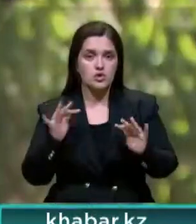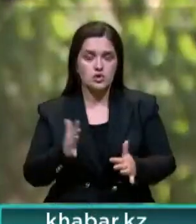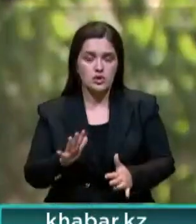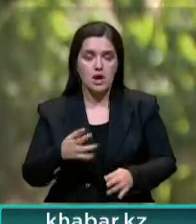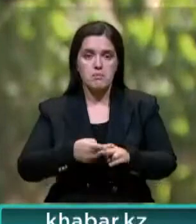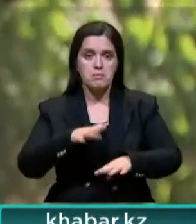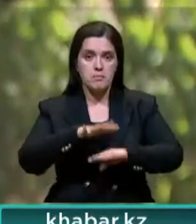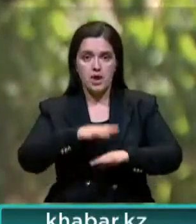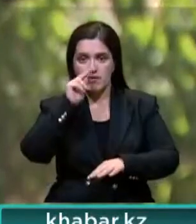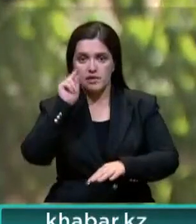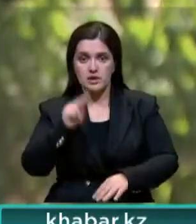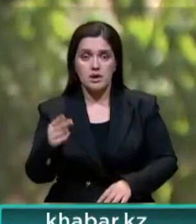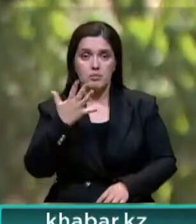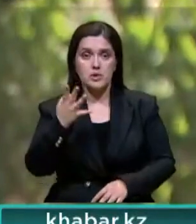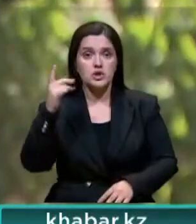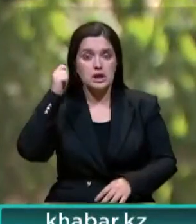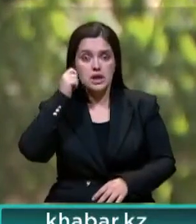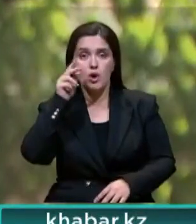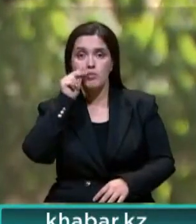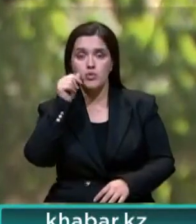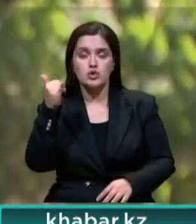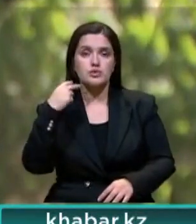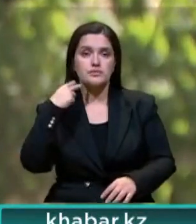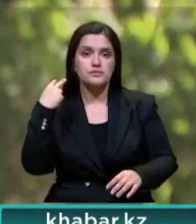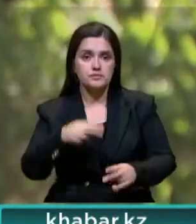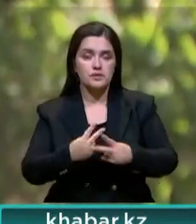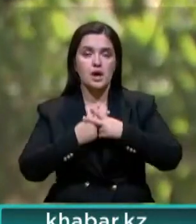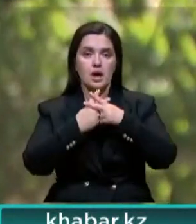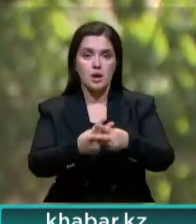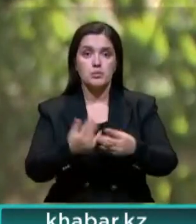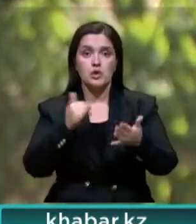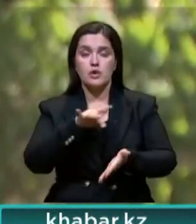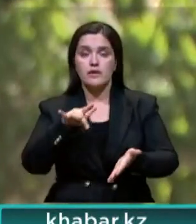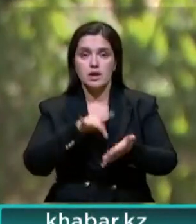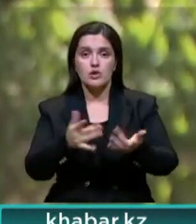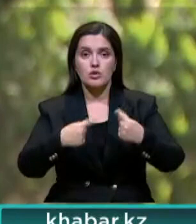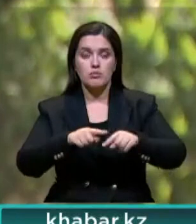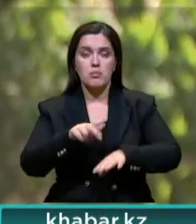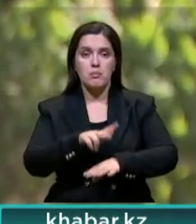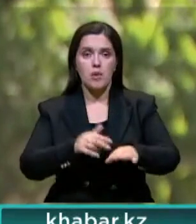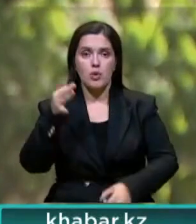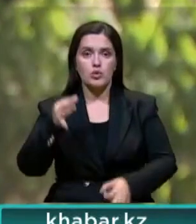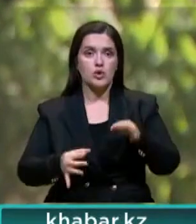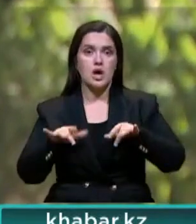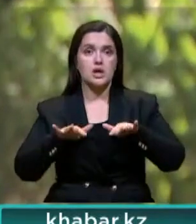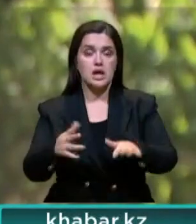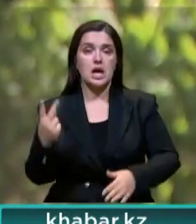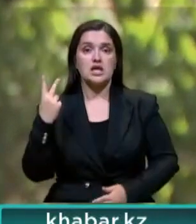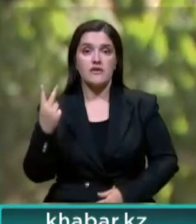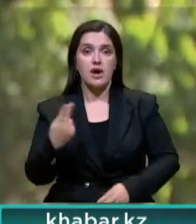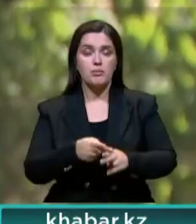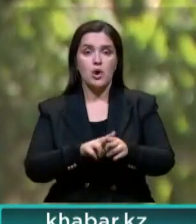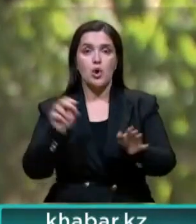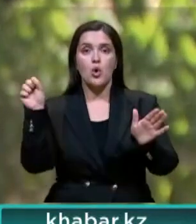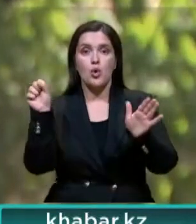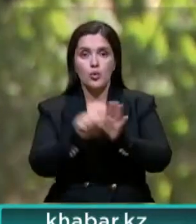Сейчас 54-летний мужчина взят под стражу. В отношении него в городском департаменте полиции возбуждено два уголовных дела. Это убийство